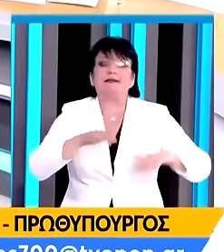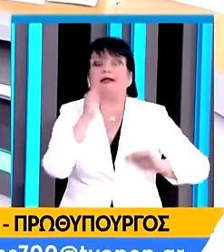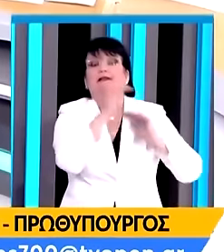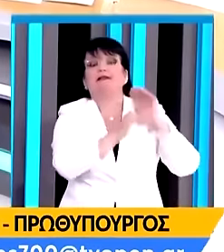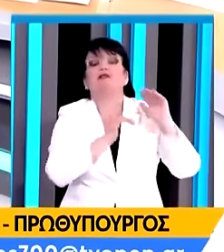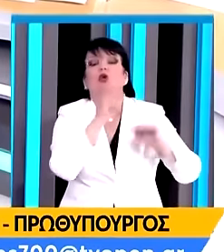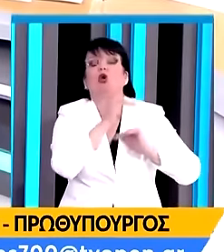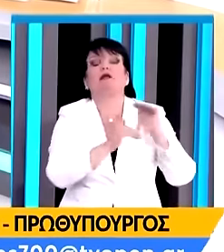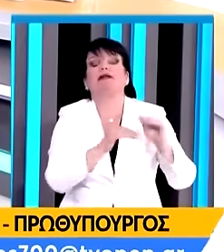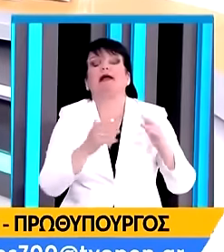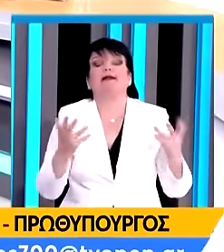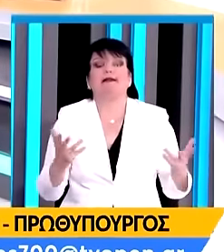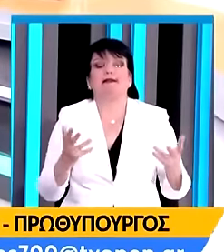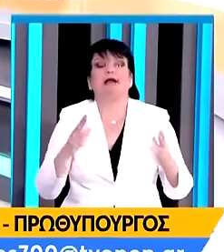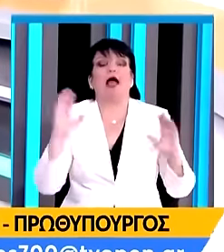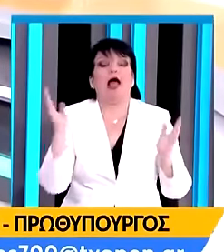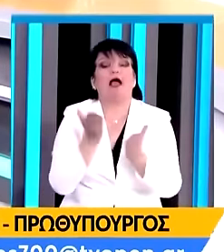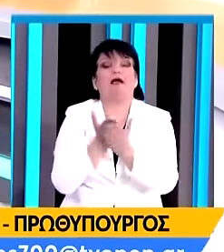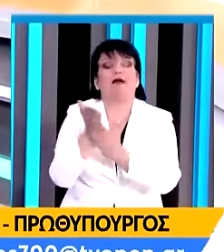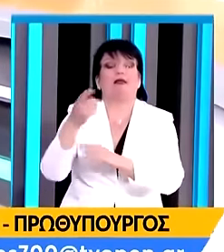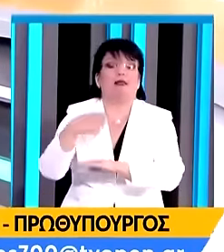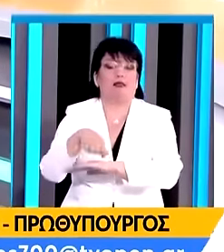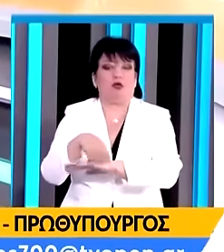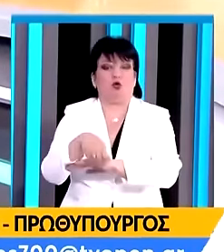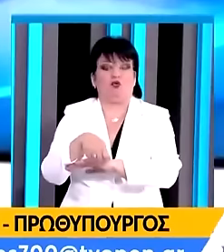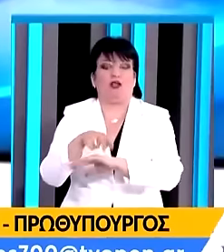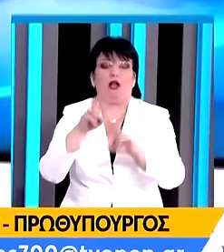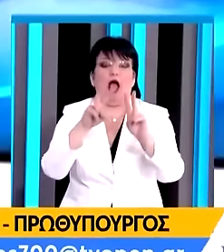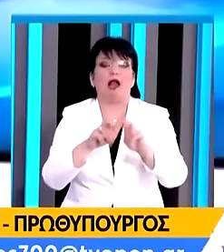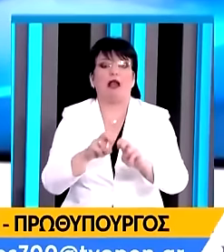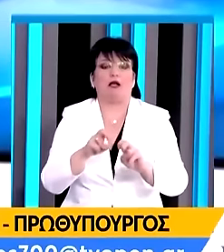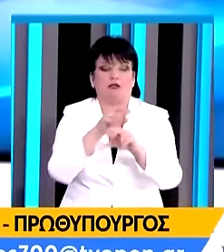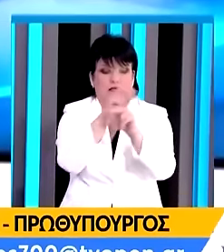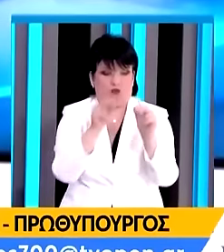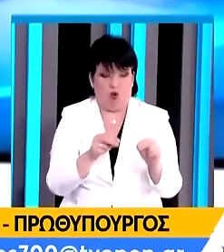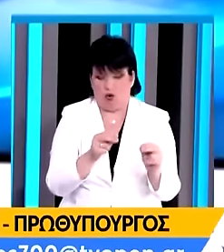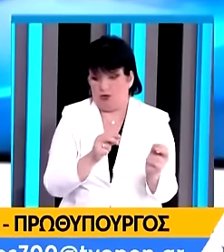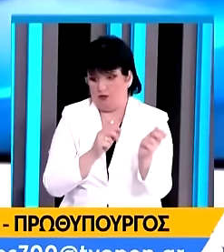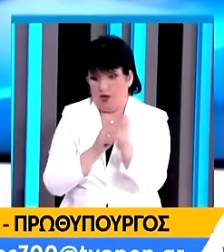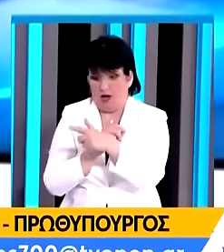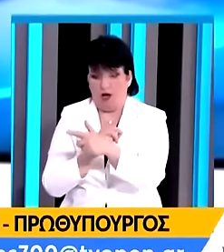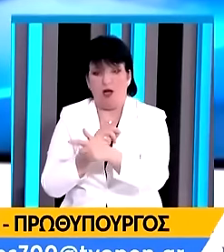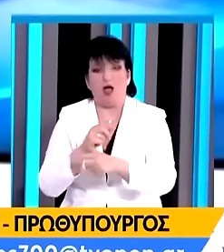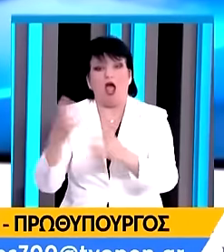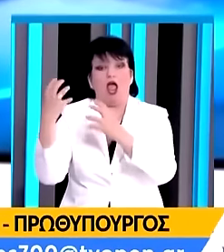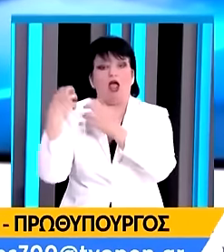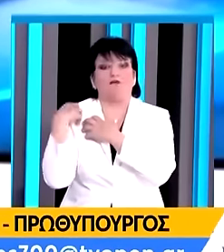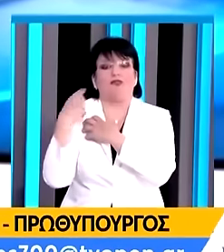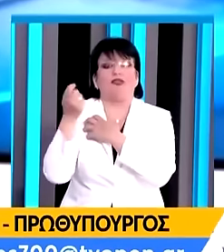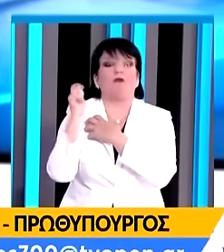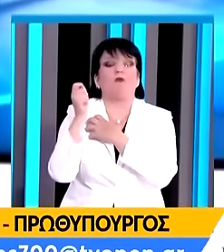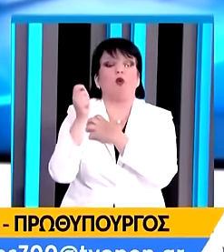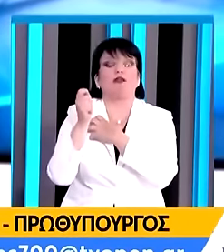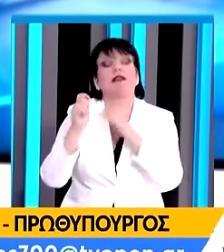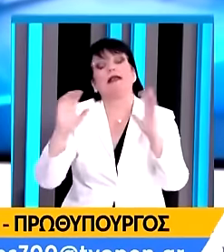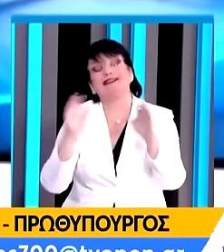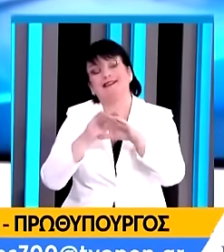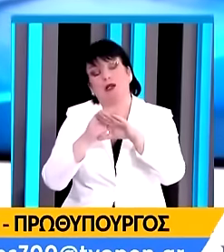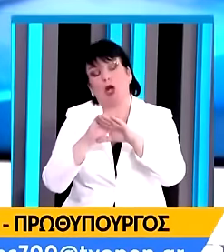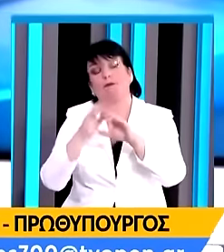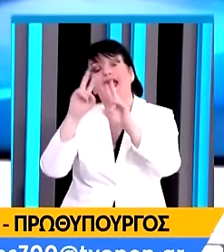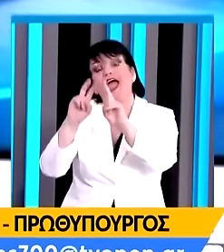εξής. Αν στείλει η δικαιοσύνη ο ανακριτής ένα πόρισμα που λέει ότι υπάρχουν ευθύνες, να διερευνηθούν,